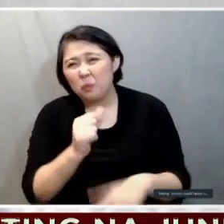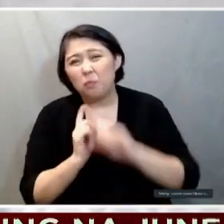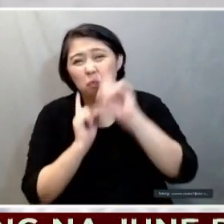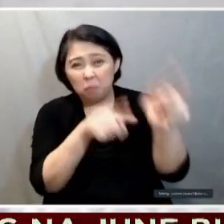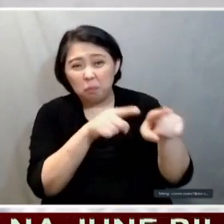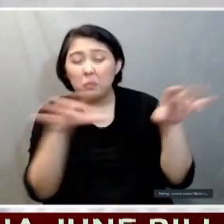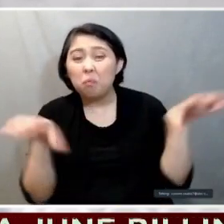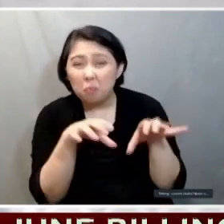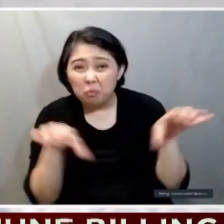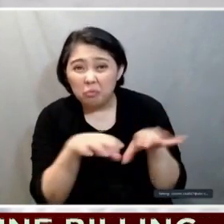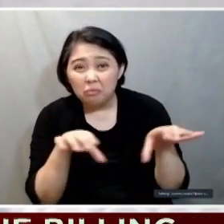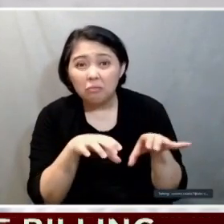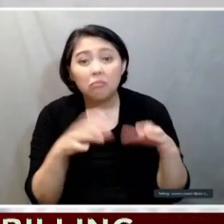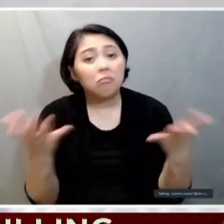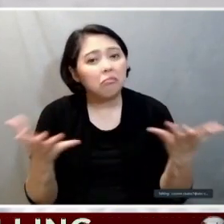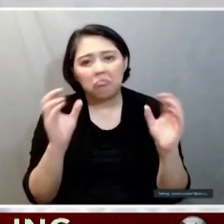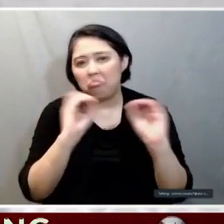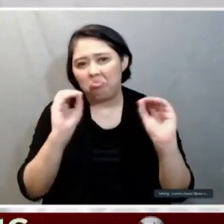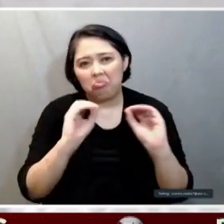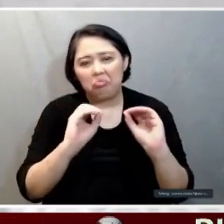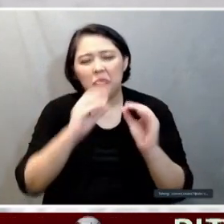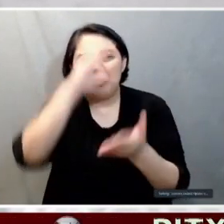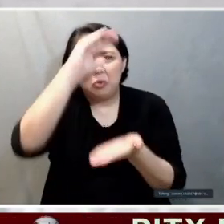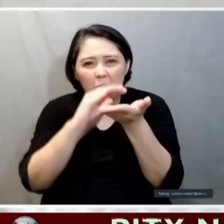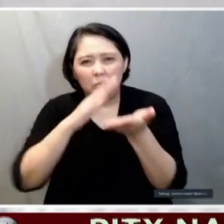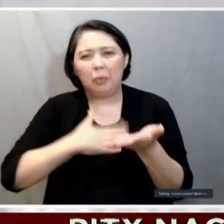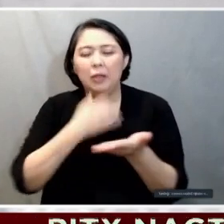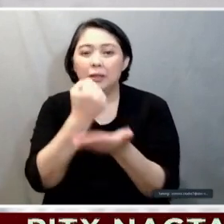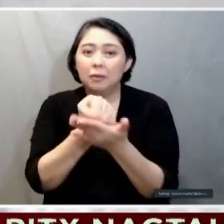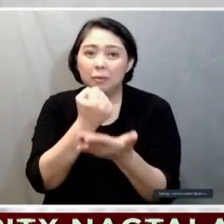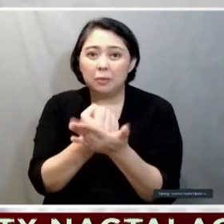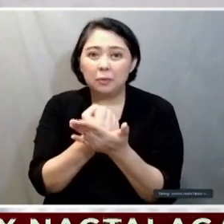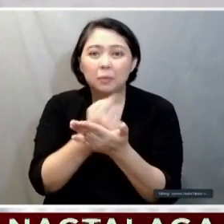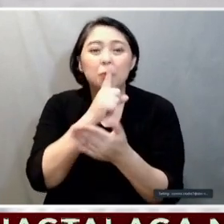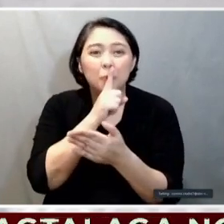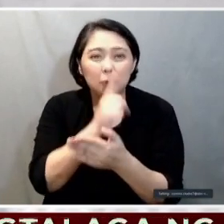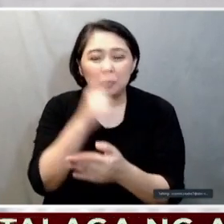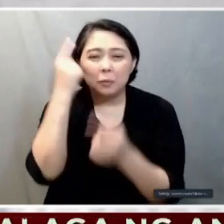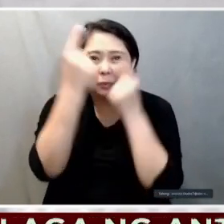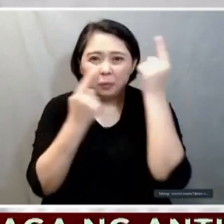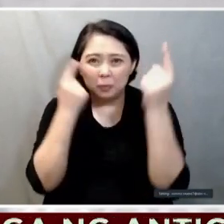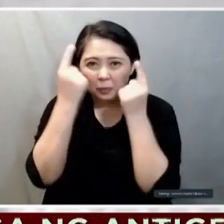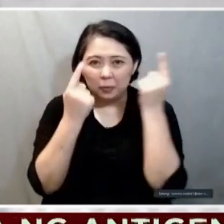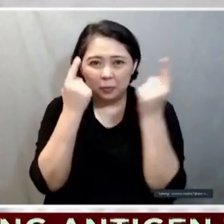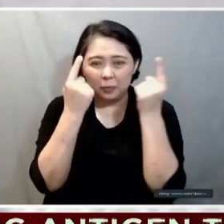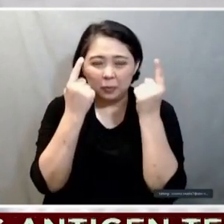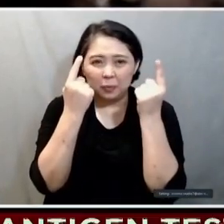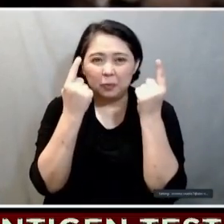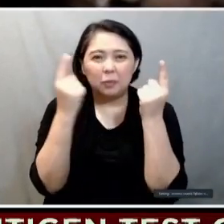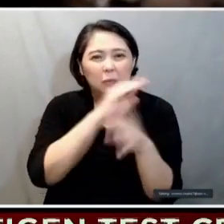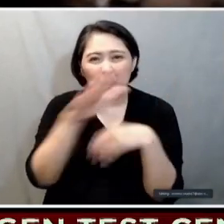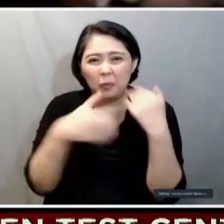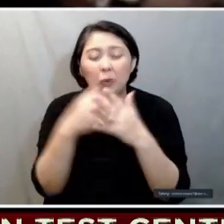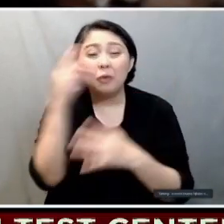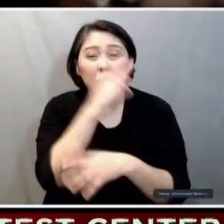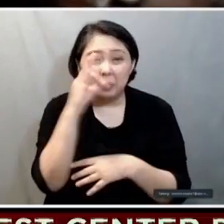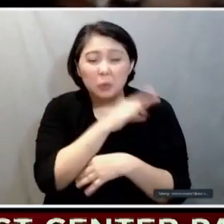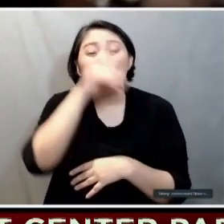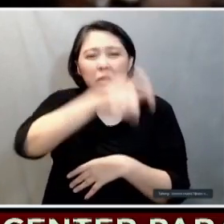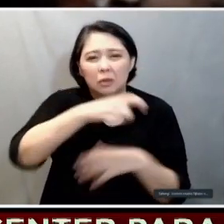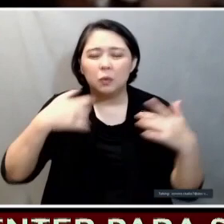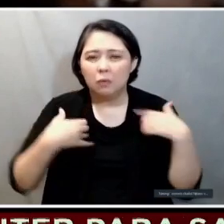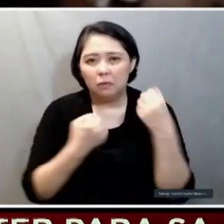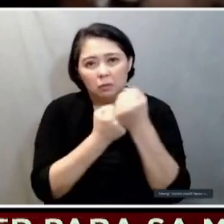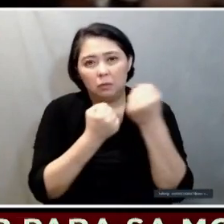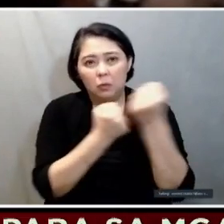pag-aagam-agam po or pag-aalala ng ating mga kababayan, inisip po namin na matulungan din. Ayon naman sa Defend